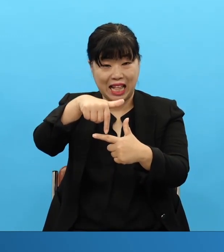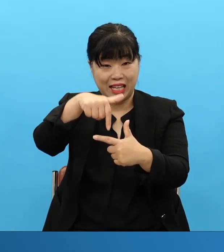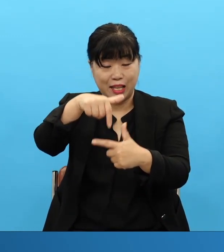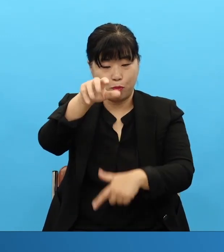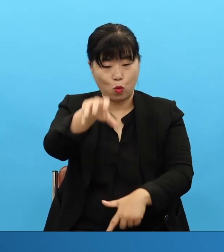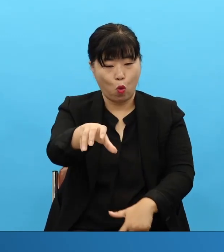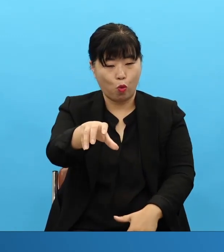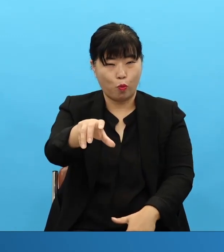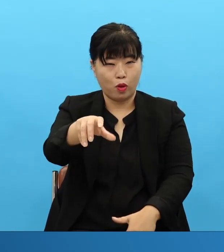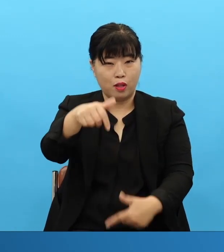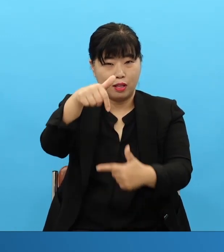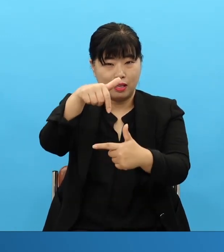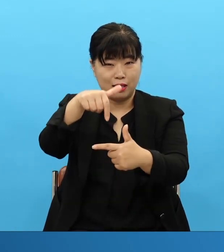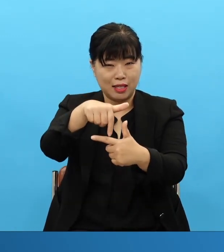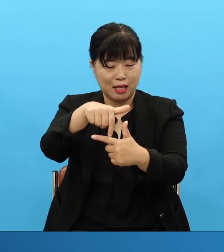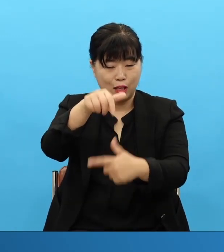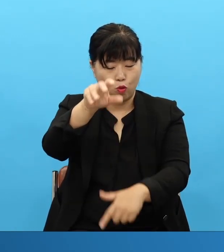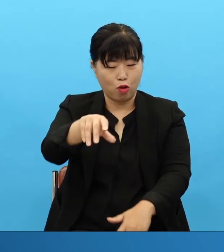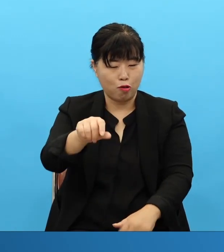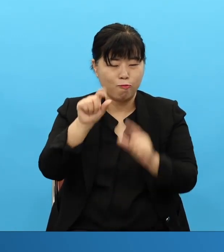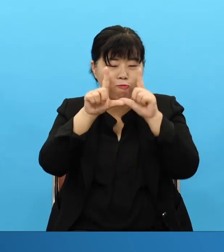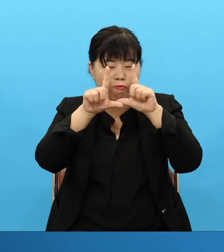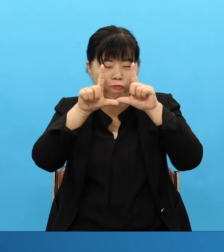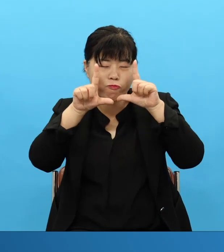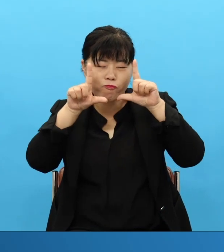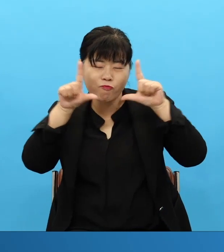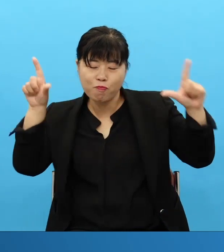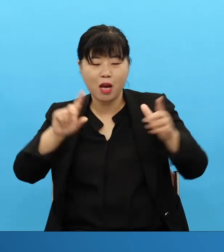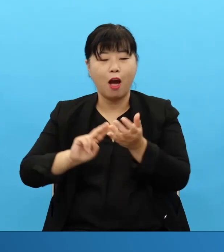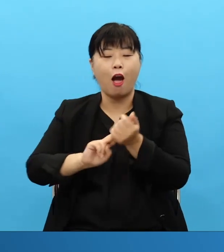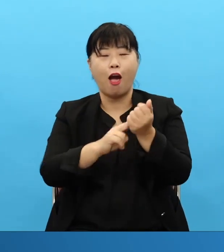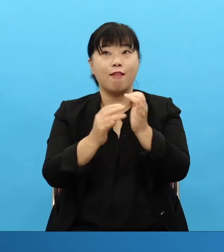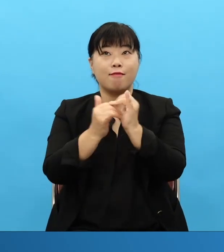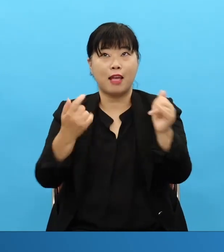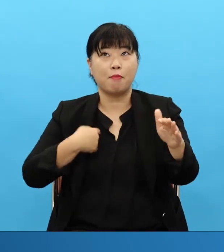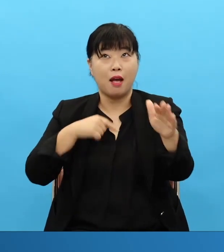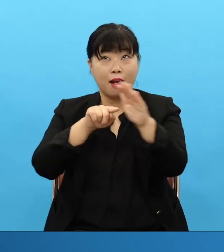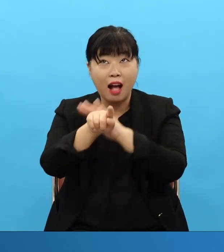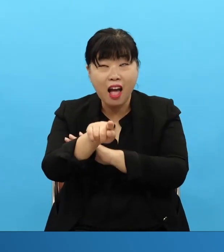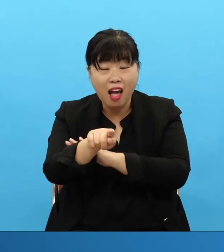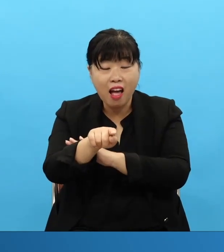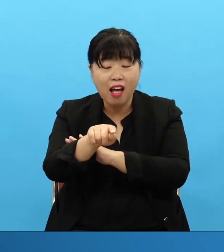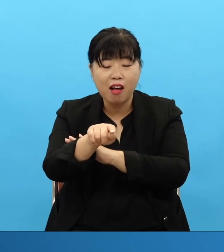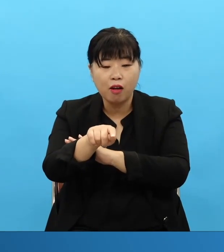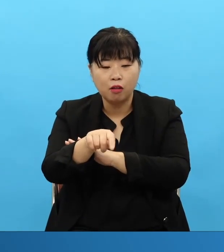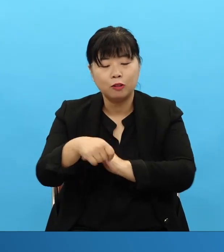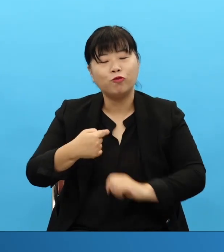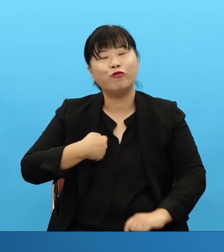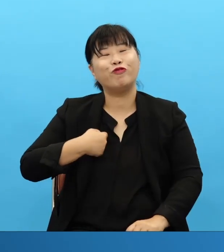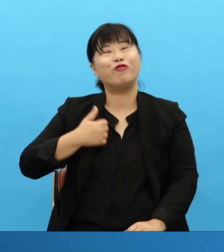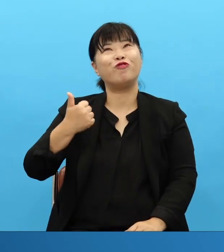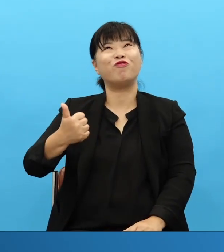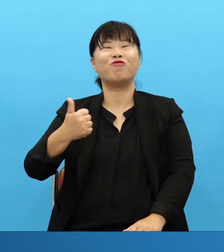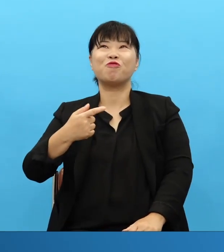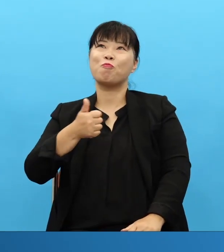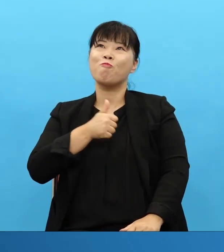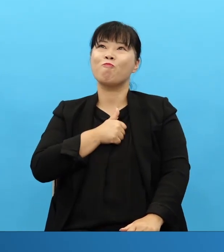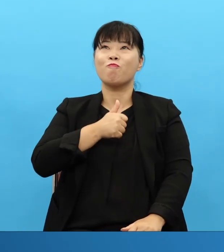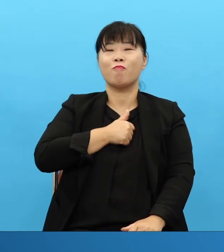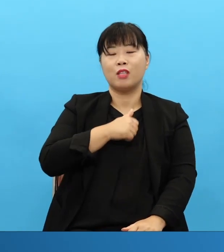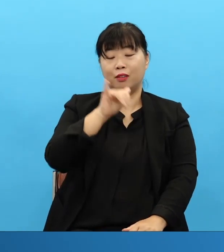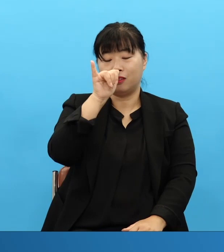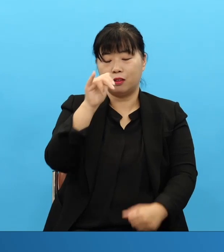Their skill 내가 was different. 강남이야. He says, oh, I'm from Gangnam. And he was just cutting my hair. 근데 내 머리만 이상하게 깎아놔. And so he made my hair so